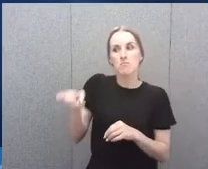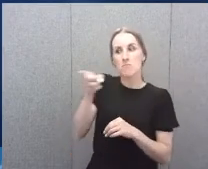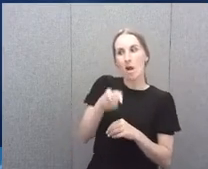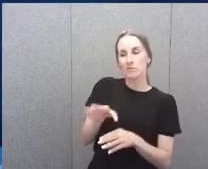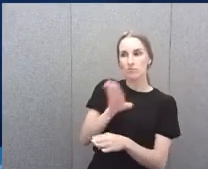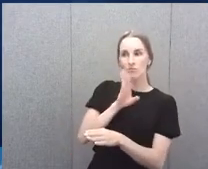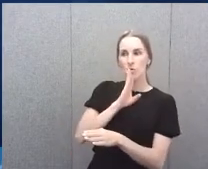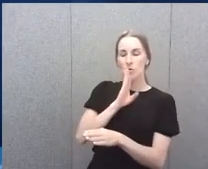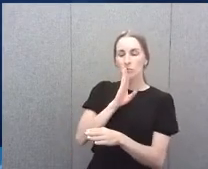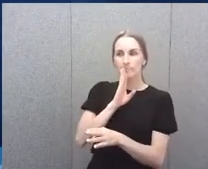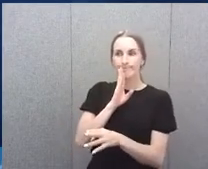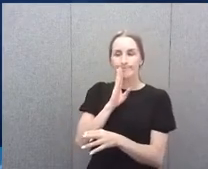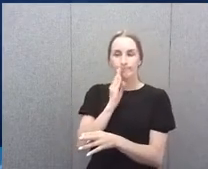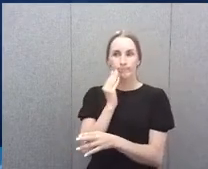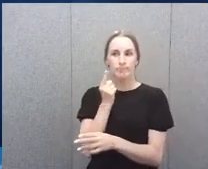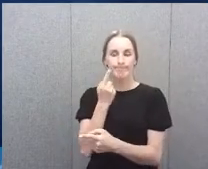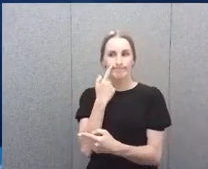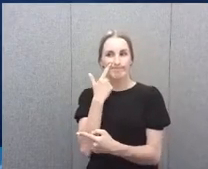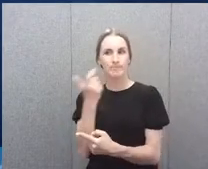время.